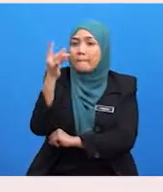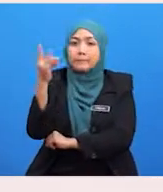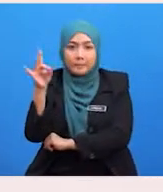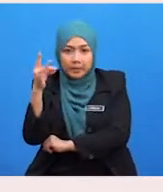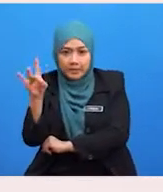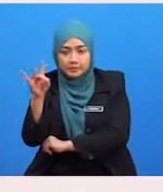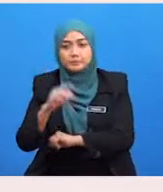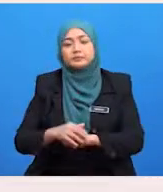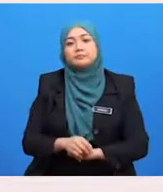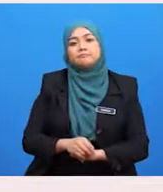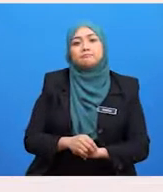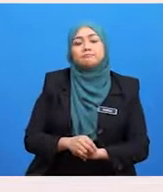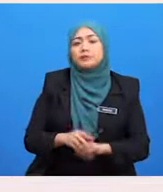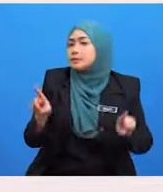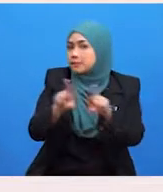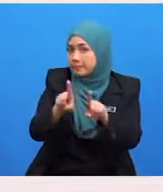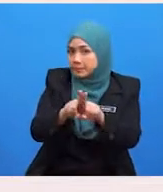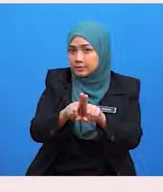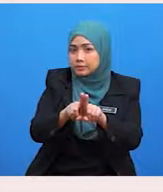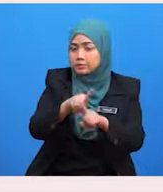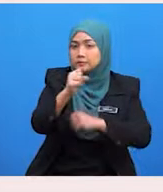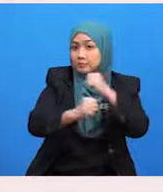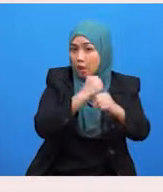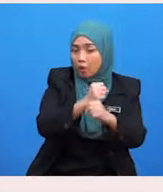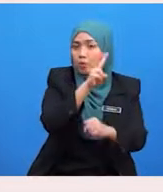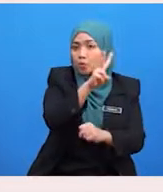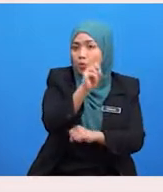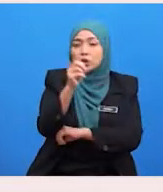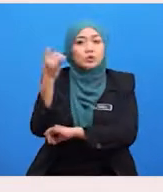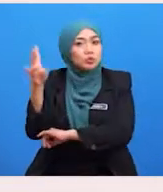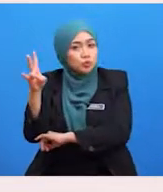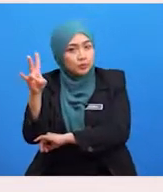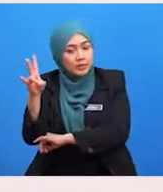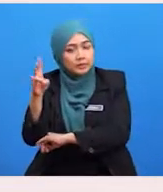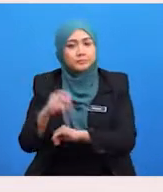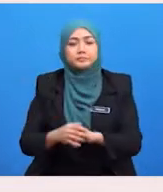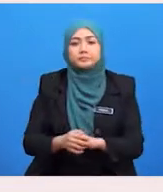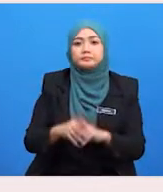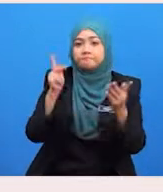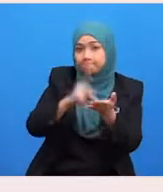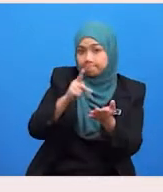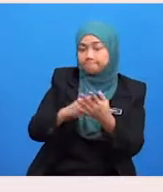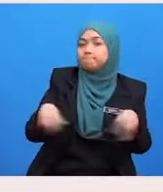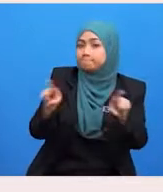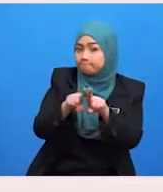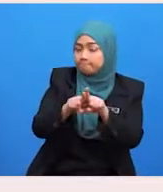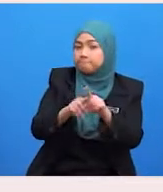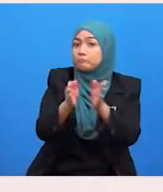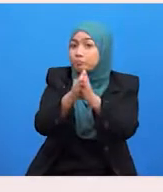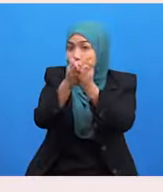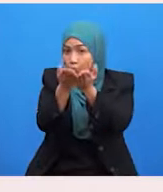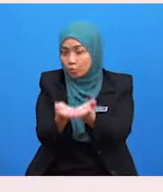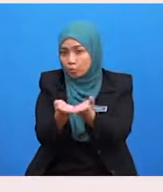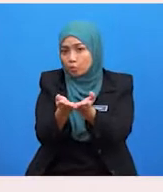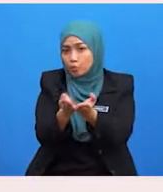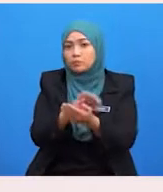yang sama seperti tahun 2017. Kirakan dahulu nilai bukunya, iaitu RM78,000 tolak